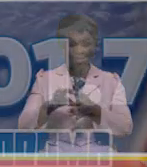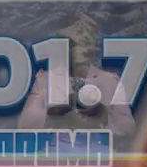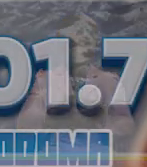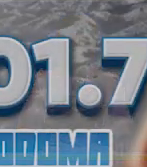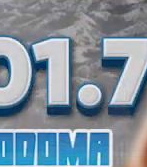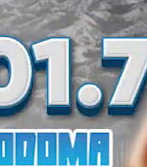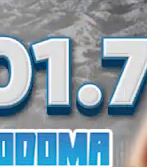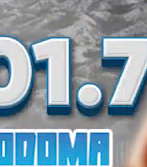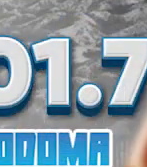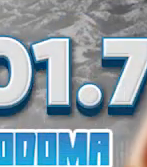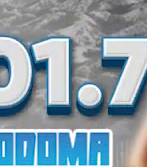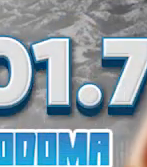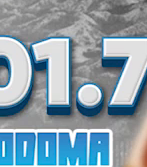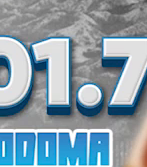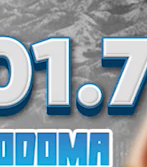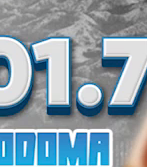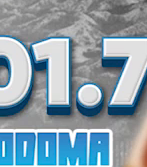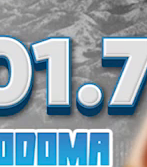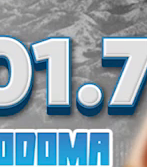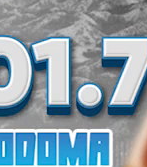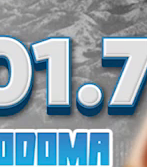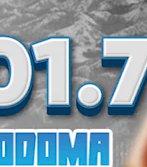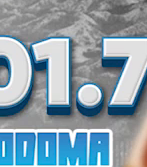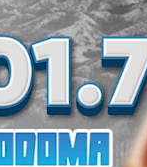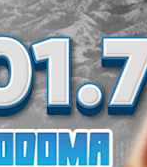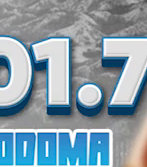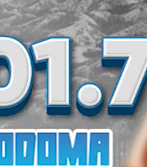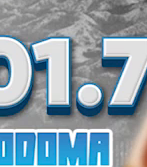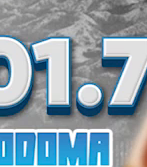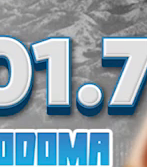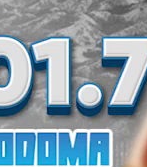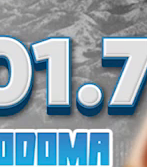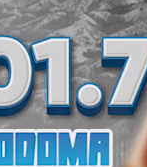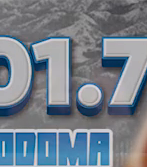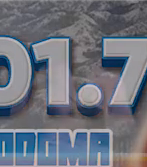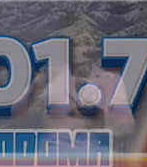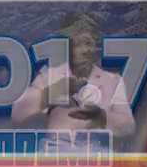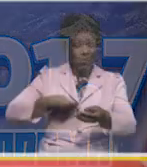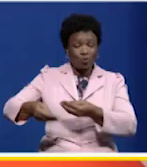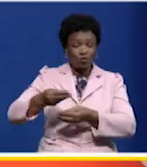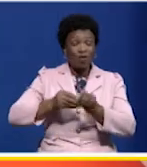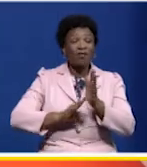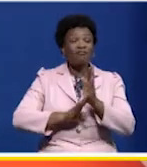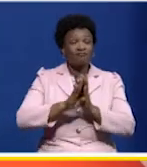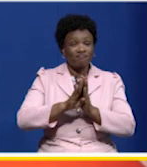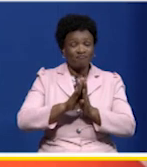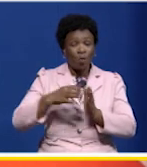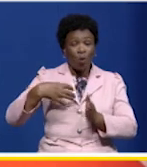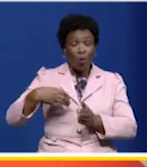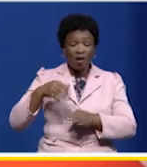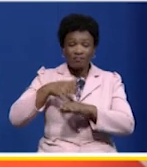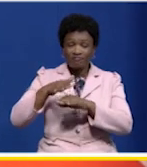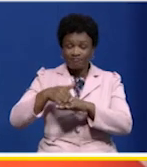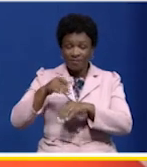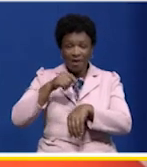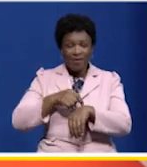raia waish nje nchi katika masala ya ekei ili kuza ukui wa uchumi wazir saga amea haya